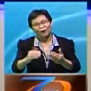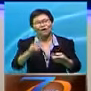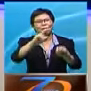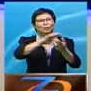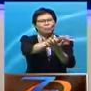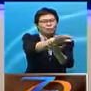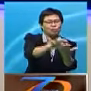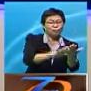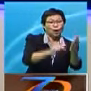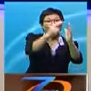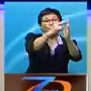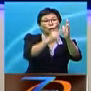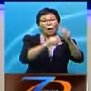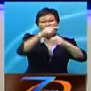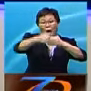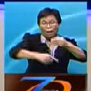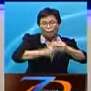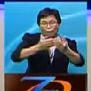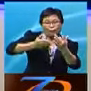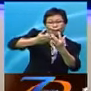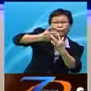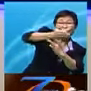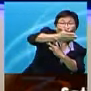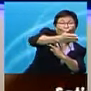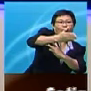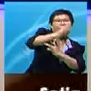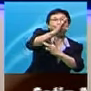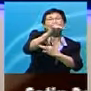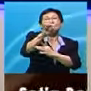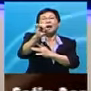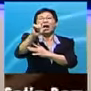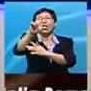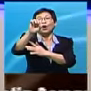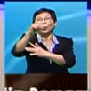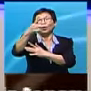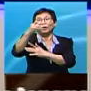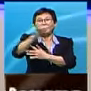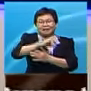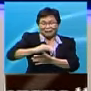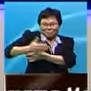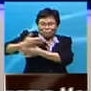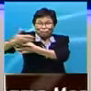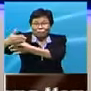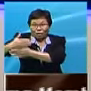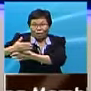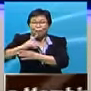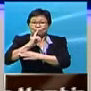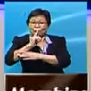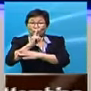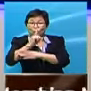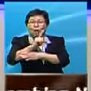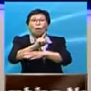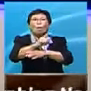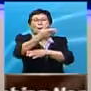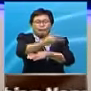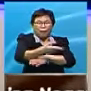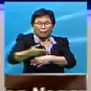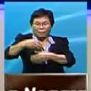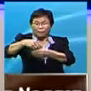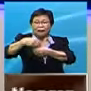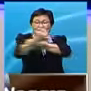penggubalan rang undang-undang berkenaan akses kepada sumber biologi dan perkongsian mampu memastikan sumber alam negara tidak dicuri